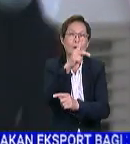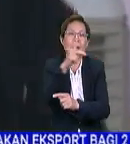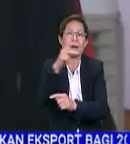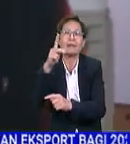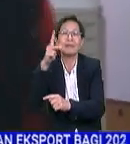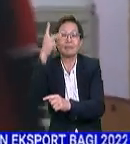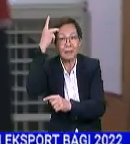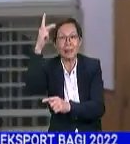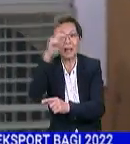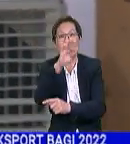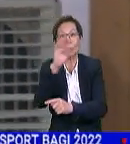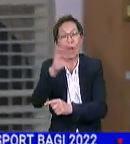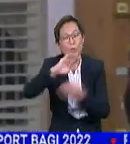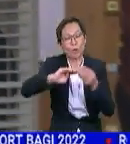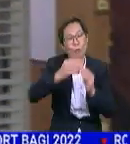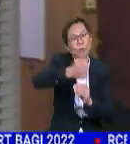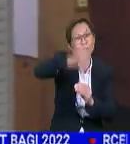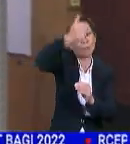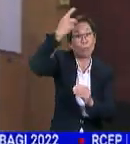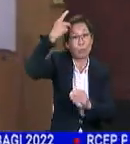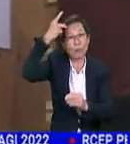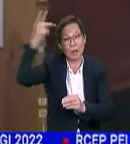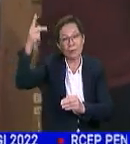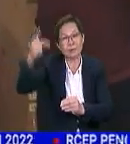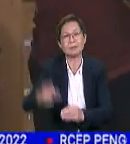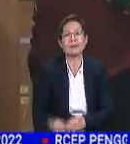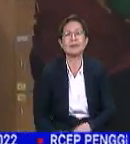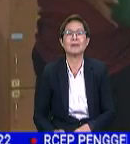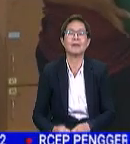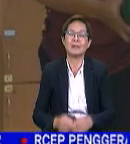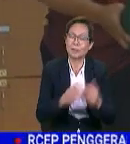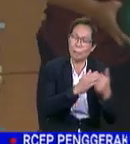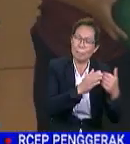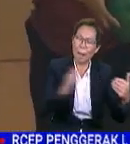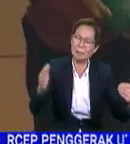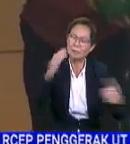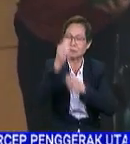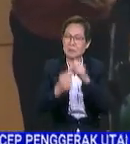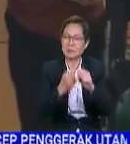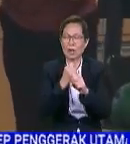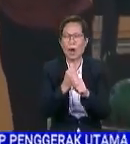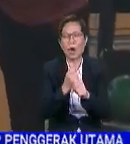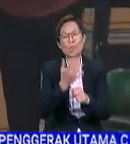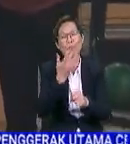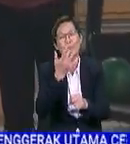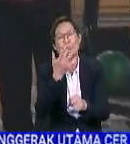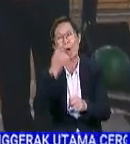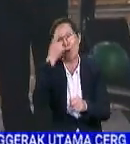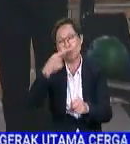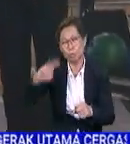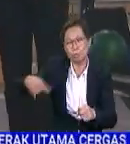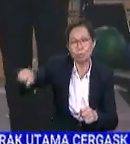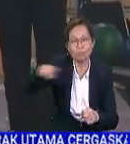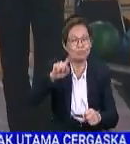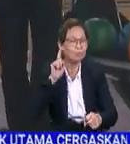nombor satu di Kelantan. Perkara itu dijalankan secara berkala sepanjang tahun bagi memenuhi selera pendengar.